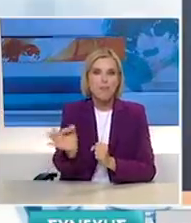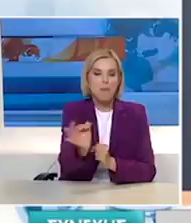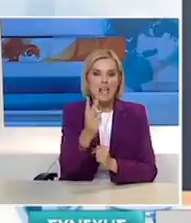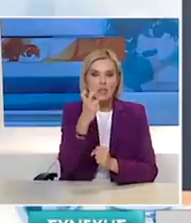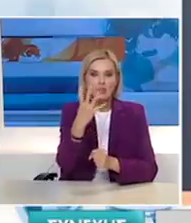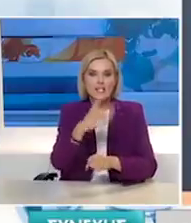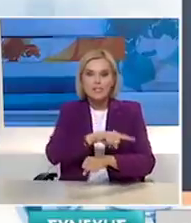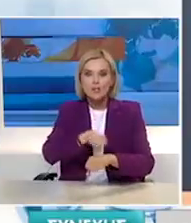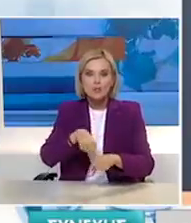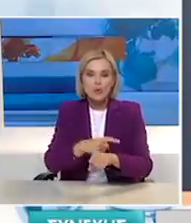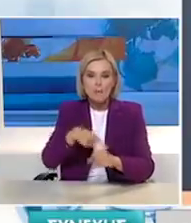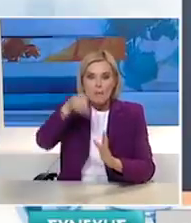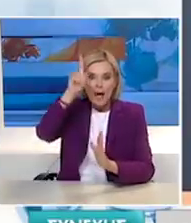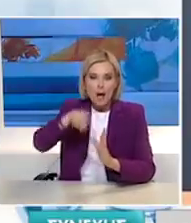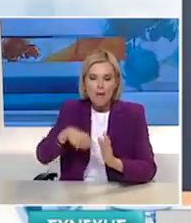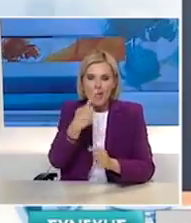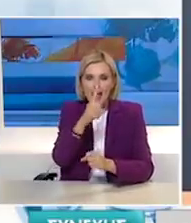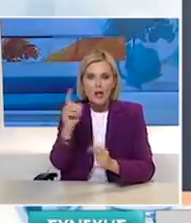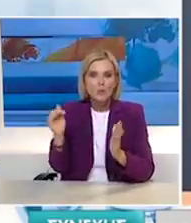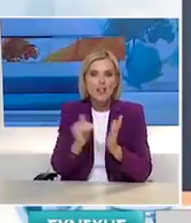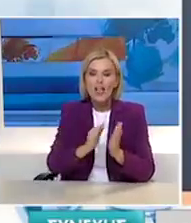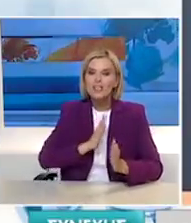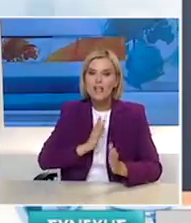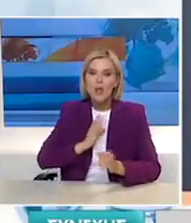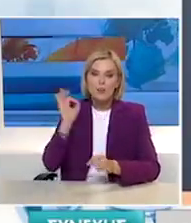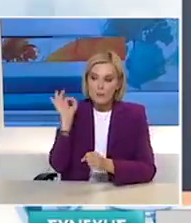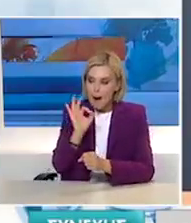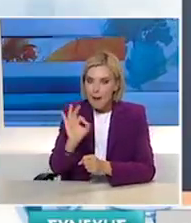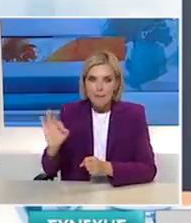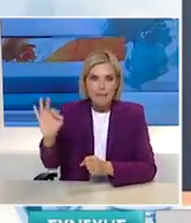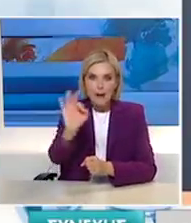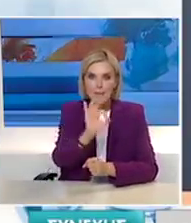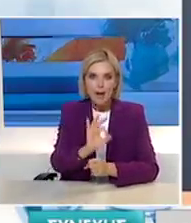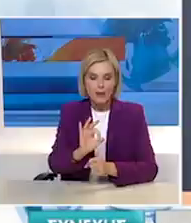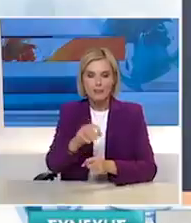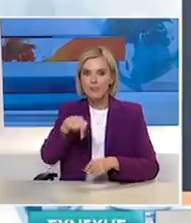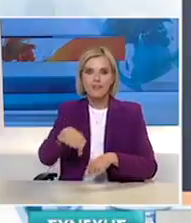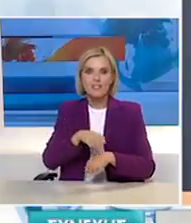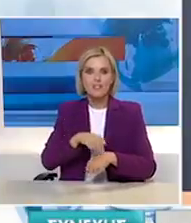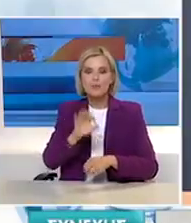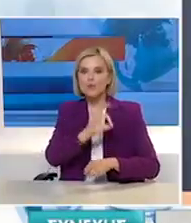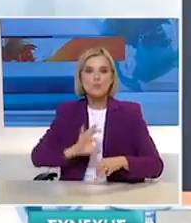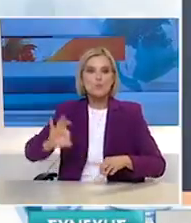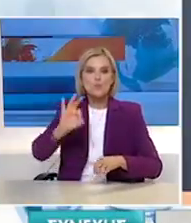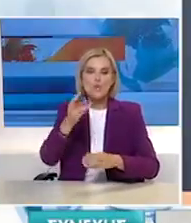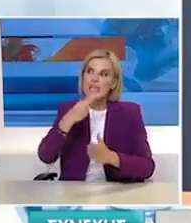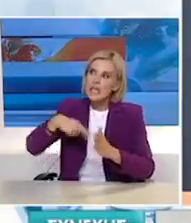οι περισσότερες σε μία ημέρα έως σήμερα. Το κύριο πεδίο εξάπλωσης του ιού αυτή τη στιγμή είναι η Λατινική